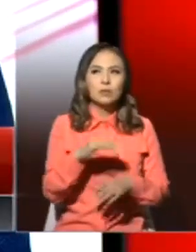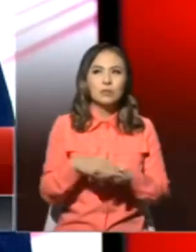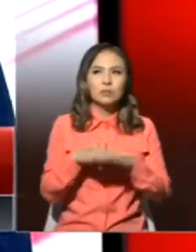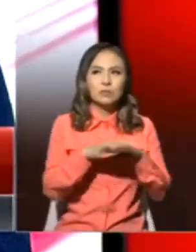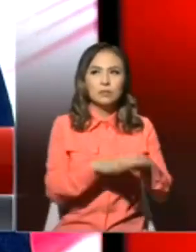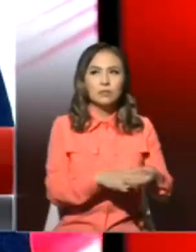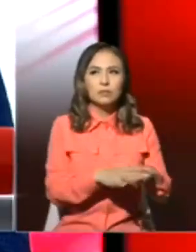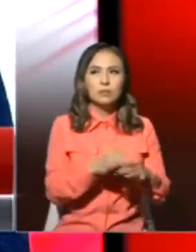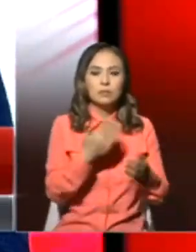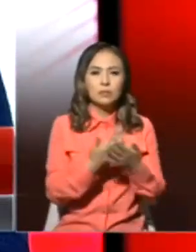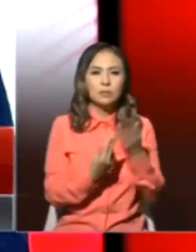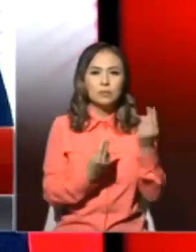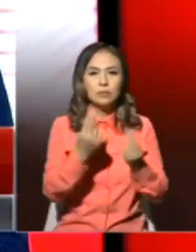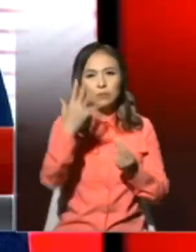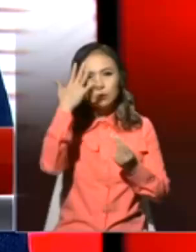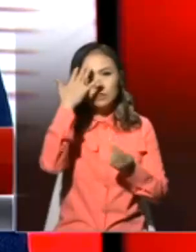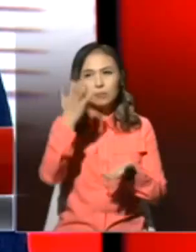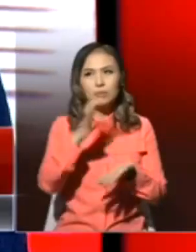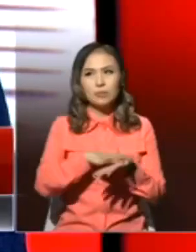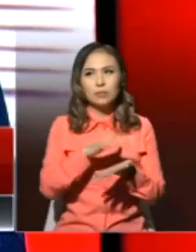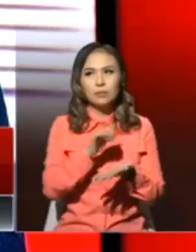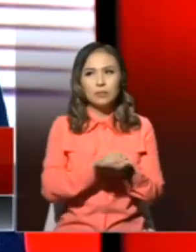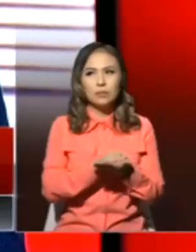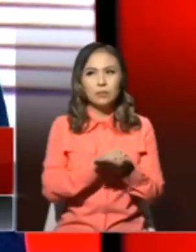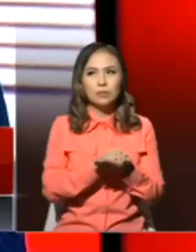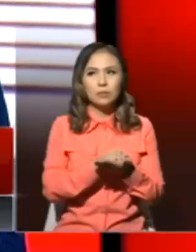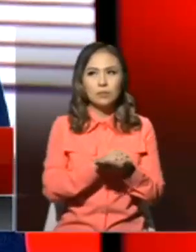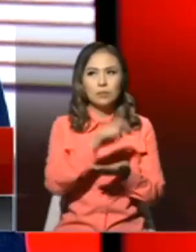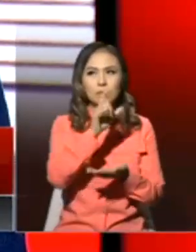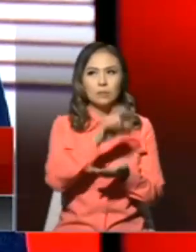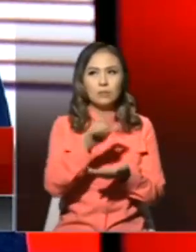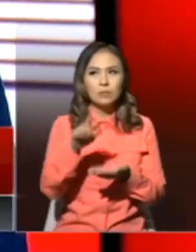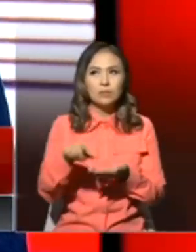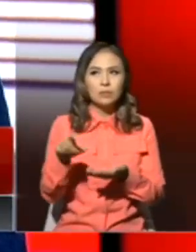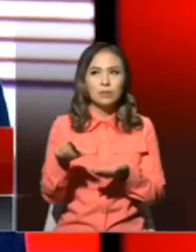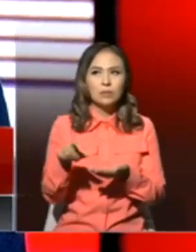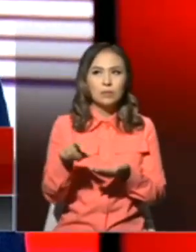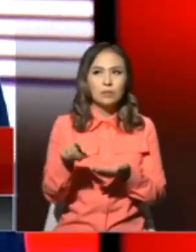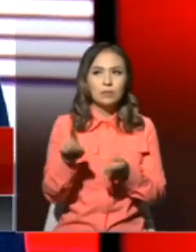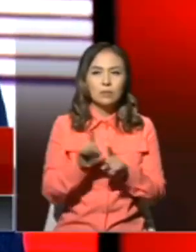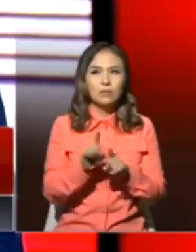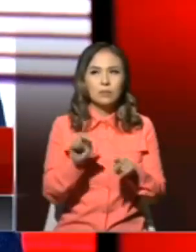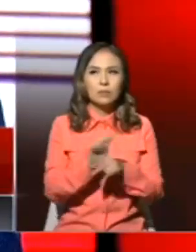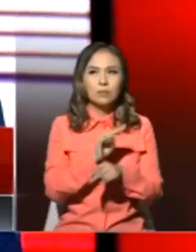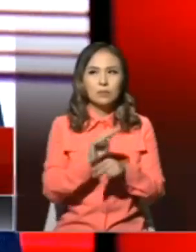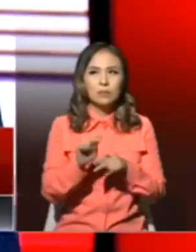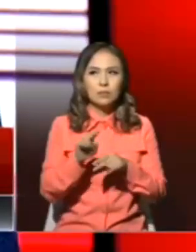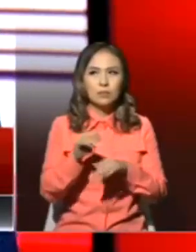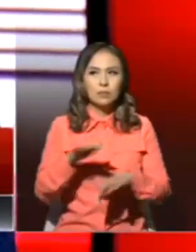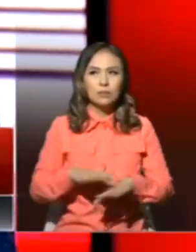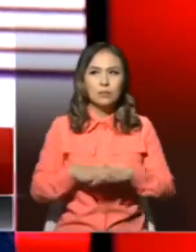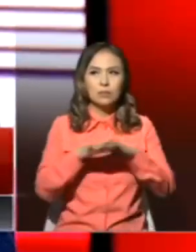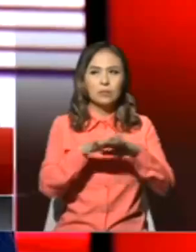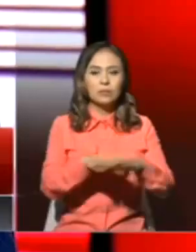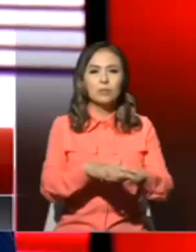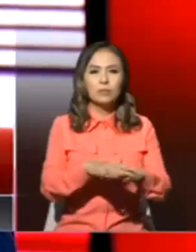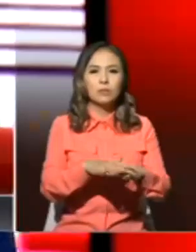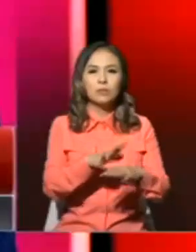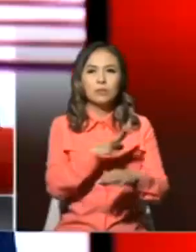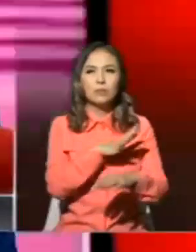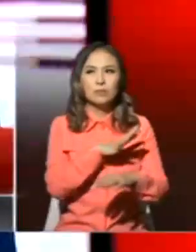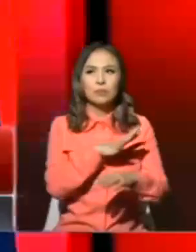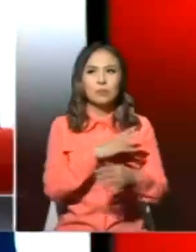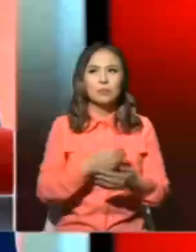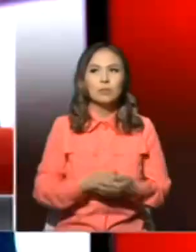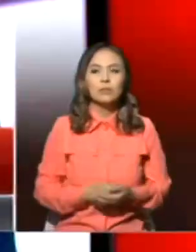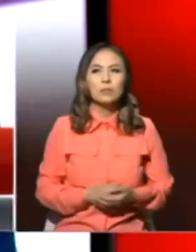осындай құмар ойынның кеселіне шалдыққан адамдарға соларды емдеуге қанша қаржы бөлдіңіздер? Біз